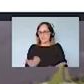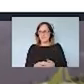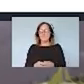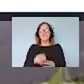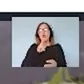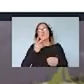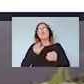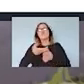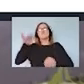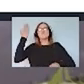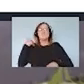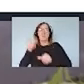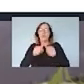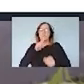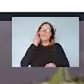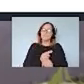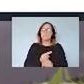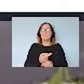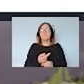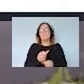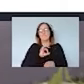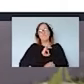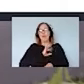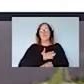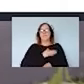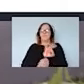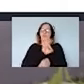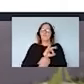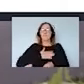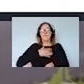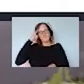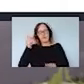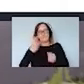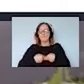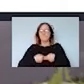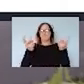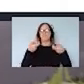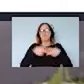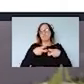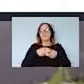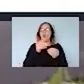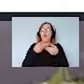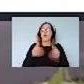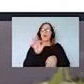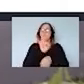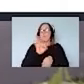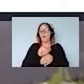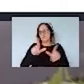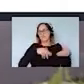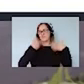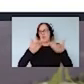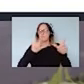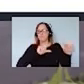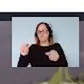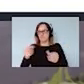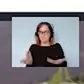że ktoś parę lat wcześniej postanawia swój projekt, swój pomysł opublikować jako otwartą instrukcję i tak ją promować. Więc